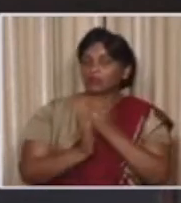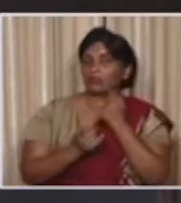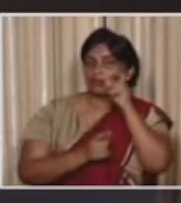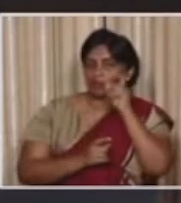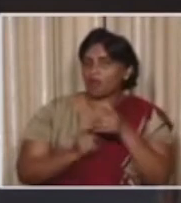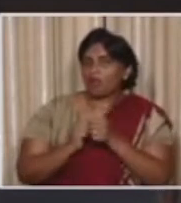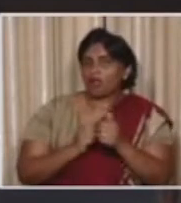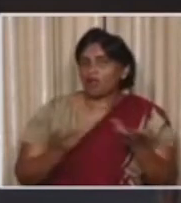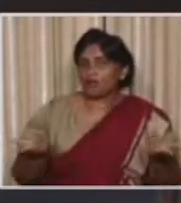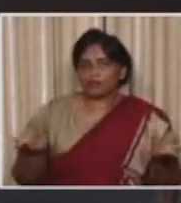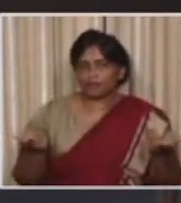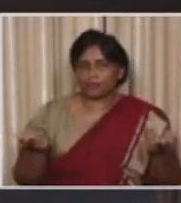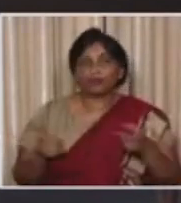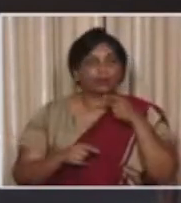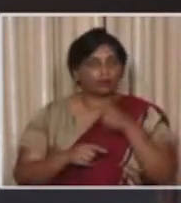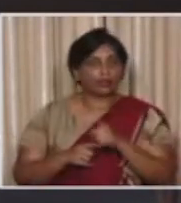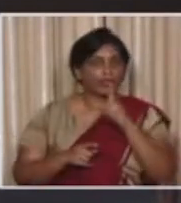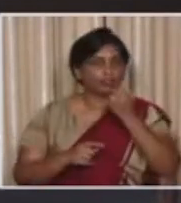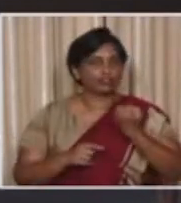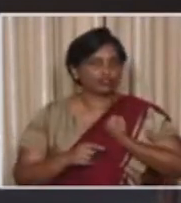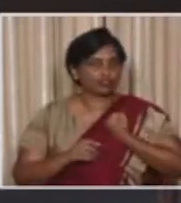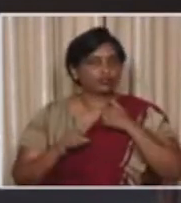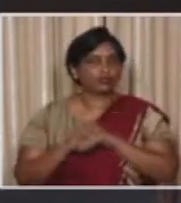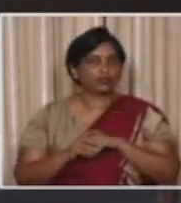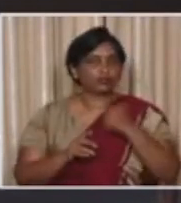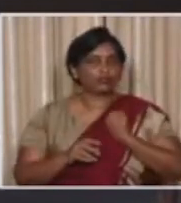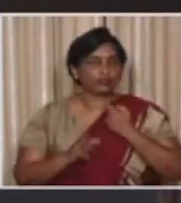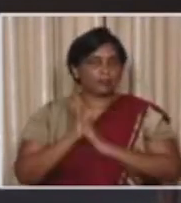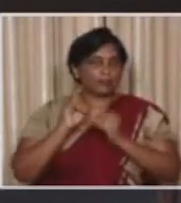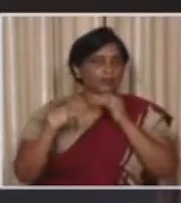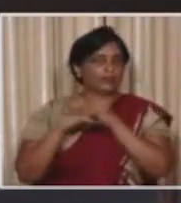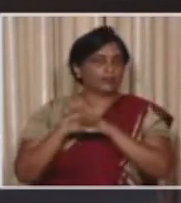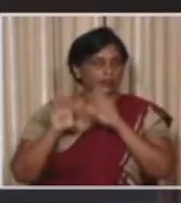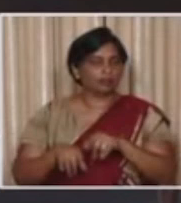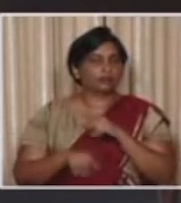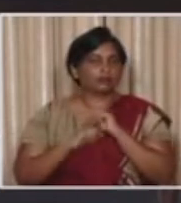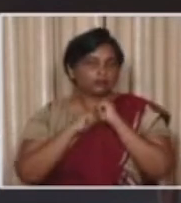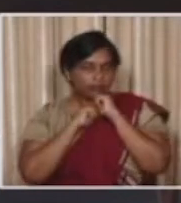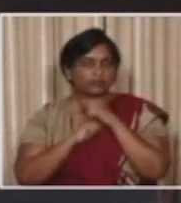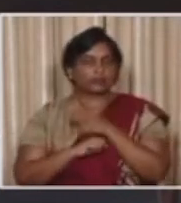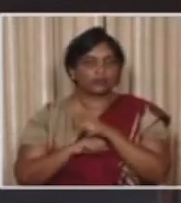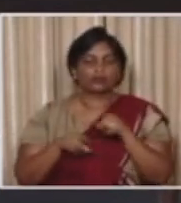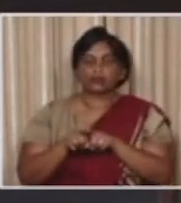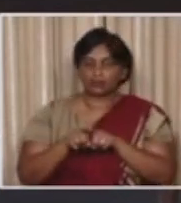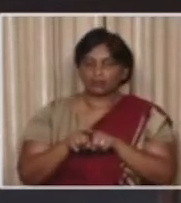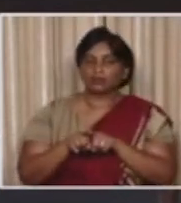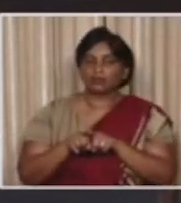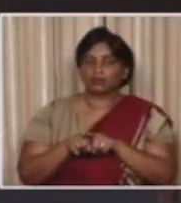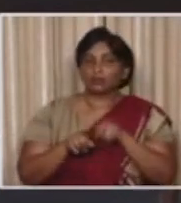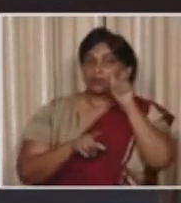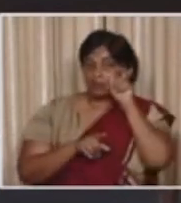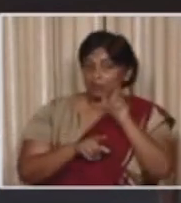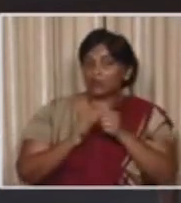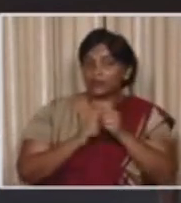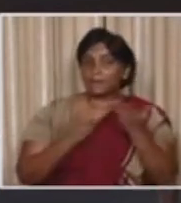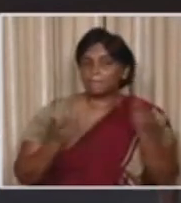මොකද්ද මේ කළලා දියු කරන්නේ කියලා. මෙතන එක වෛද්‍යවරයෙක් ඉන්නවා. ඒ වෛද්‍යවරයා දැන් අමාත්‍යංශයට වෙලා ඉන්නවා. හංගිලා ඒ හින්දා මේ කට්ටිය බලාගෙන මේ